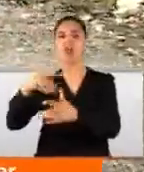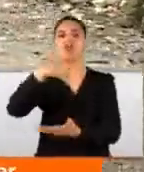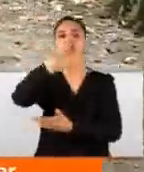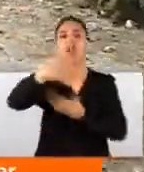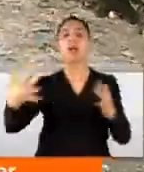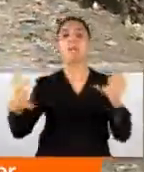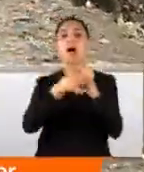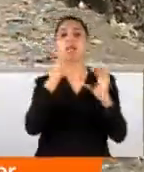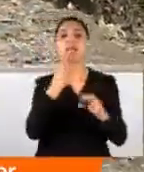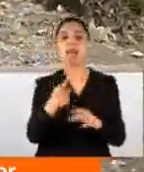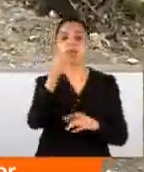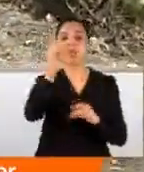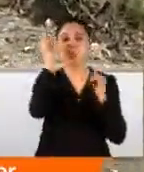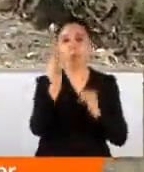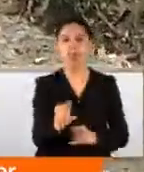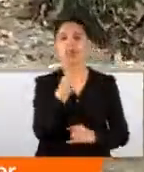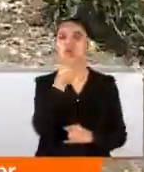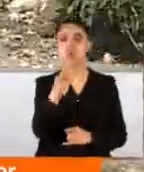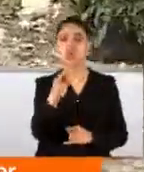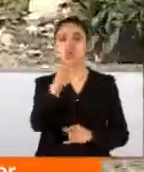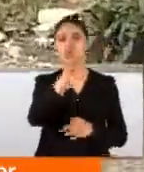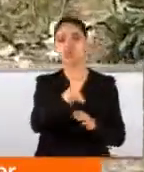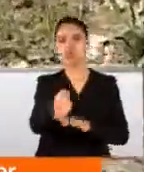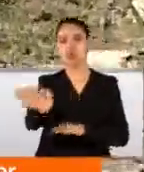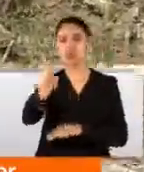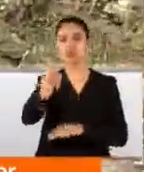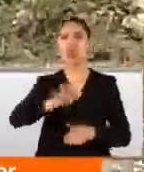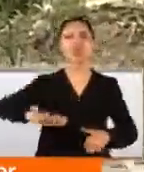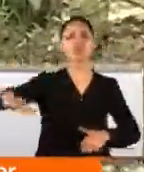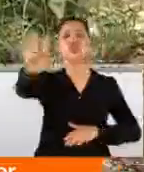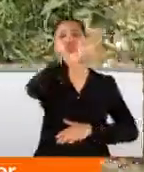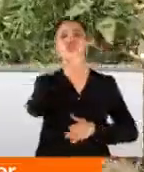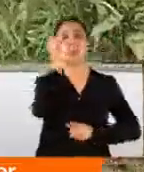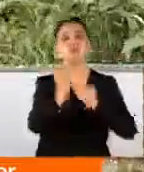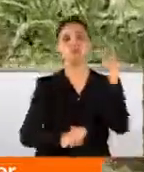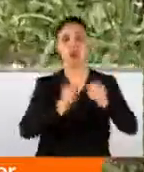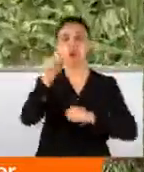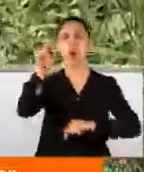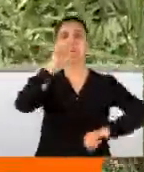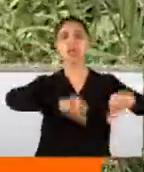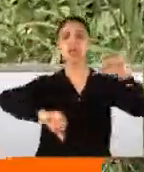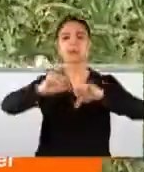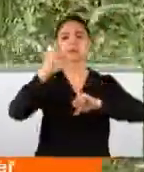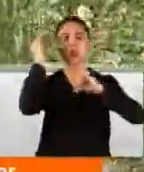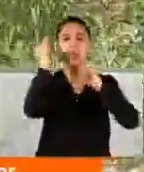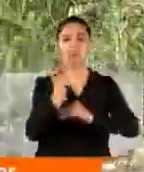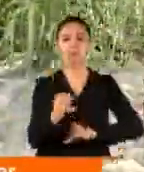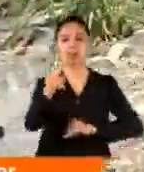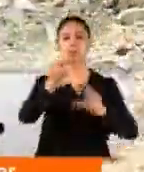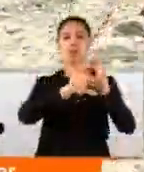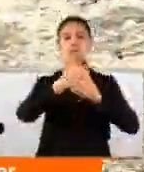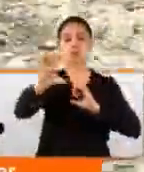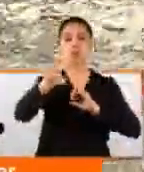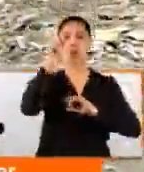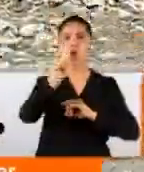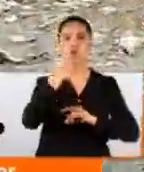eden o atık su işte tam olarak da buradan çıkıyor. Çevredeki fabrikalardan bırakılan o kimyasal atıklar bu kanal aracılığıyla önce